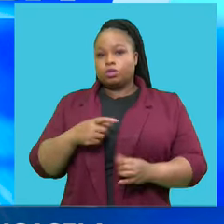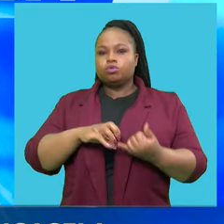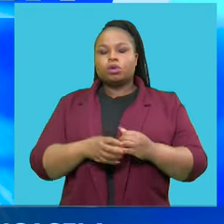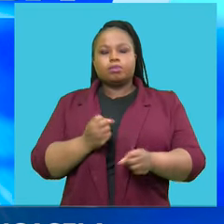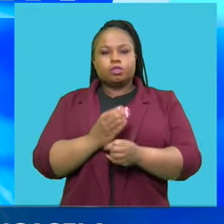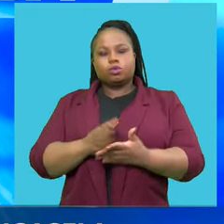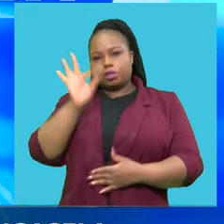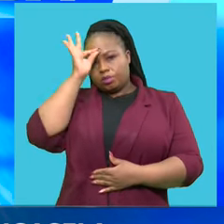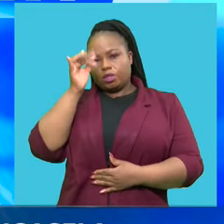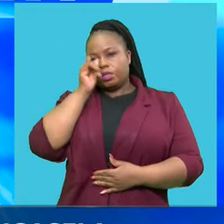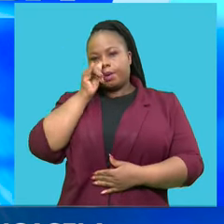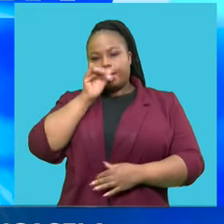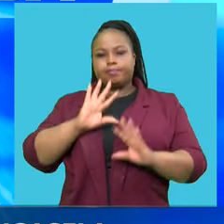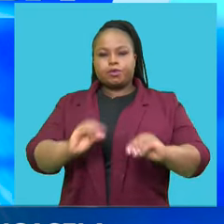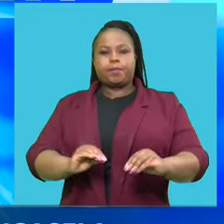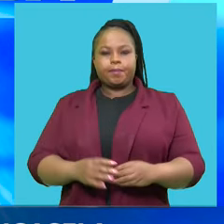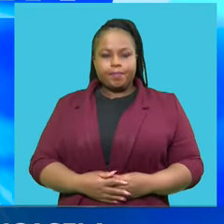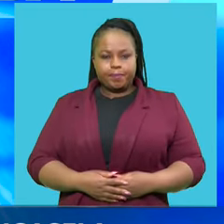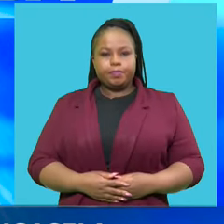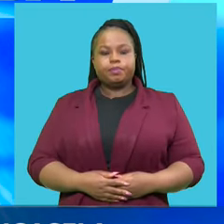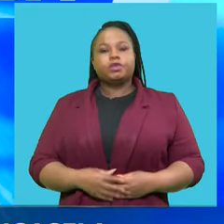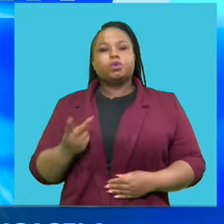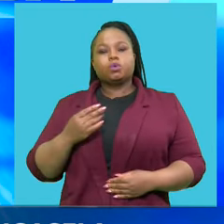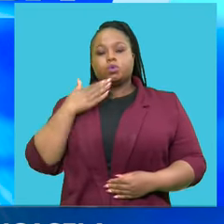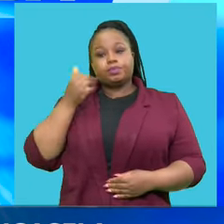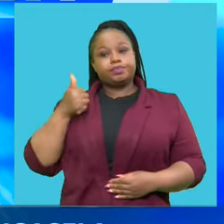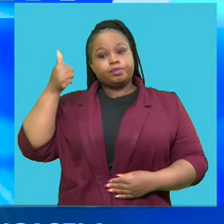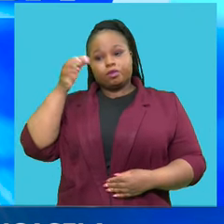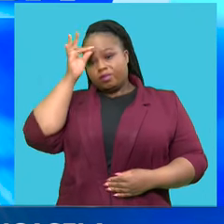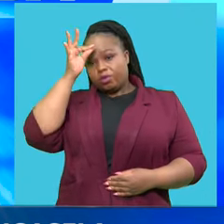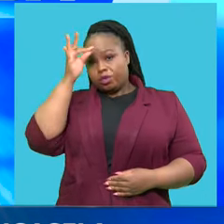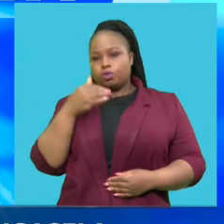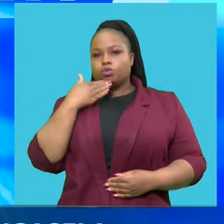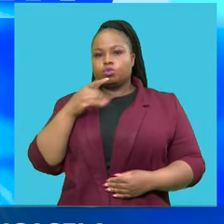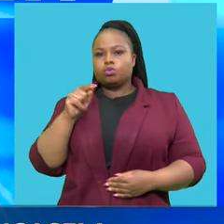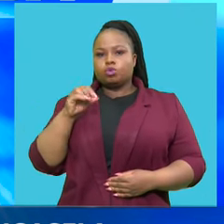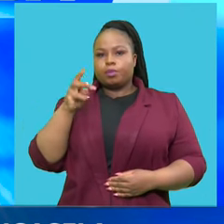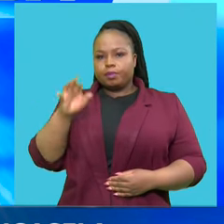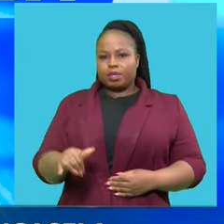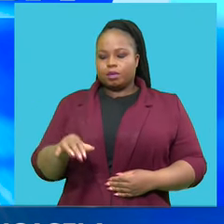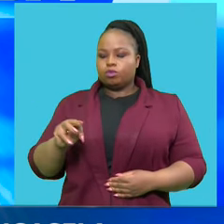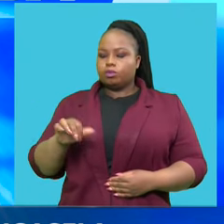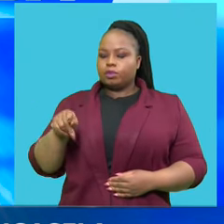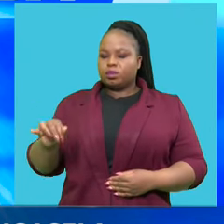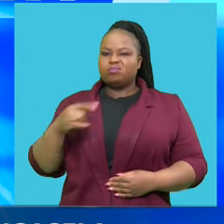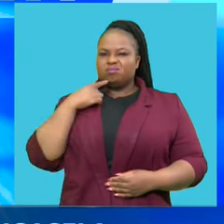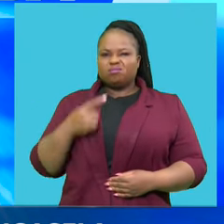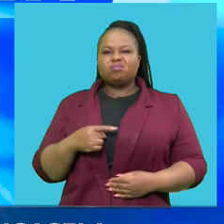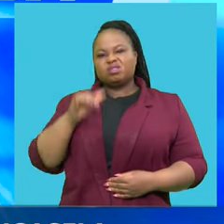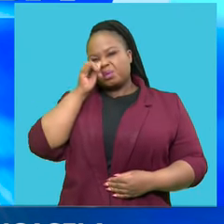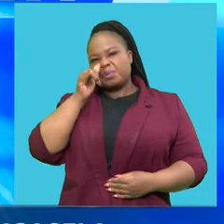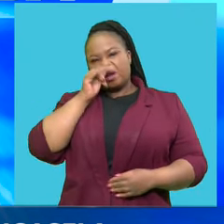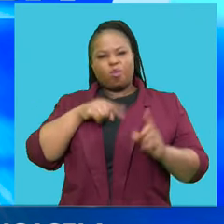endawo ekunqandeni nasekuvimbeni ubugebengu. Umkhuzi wamaphoyisa eGoli uThomi Mthombeni uthi kabasolwa baboshelwe